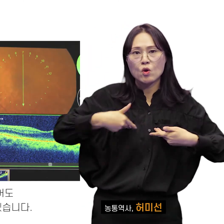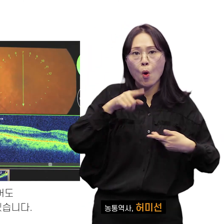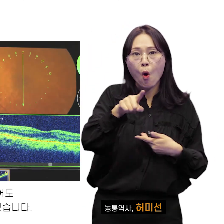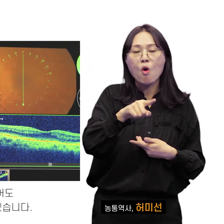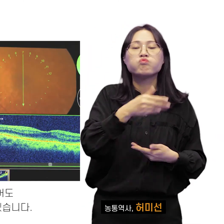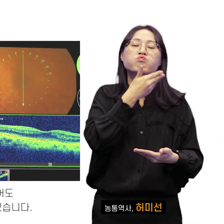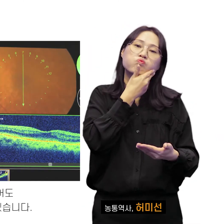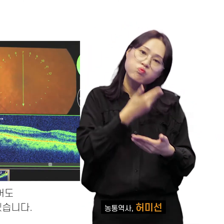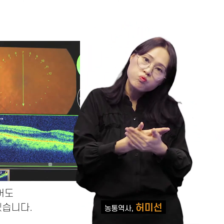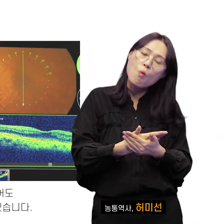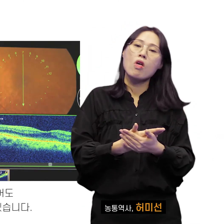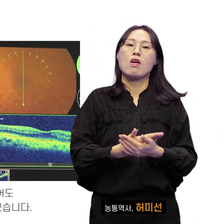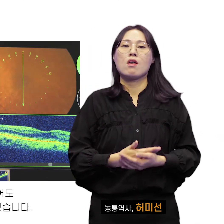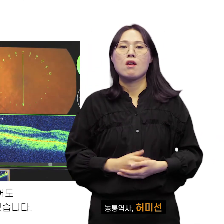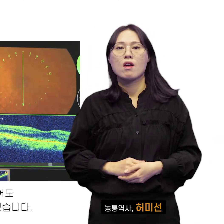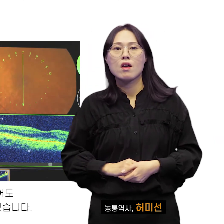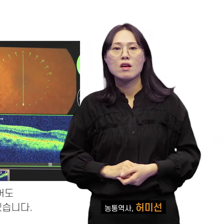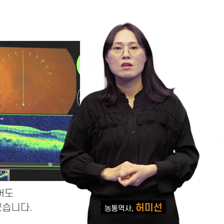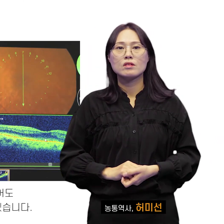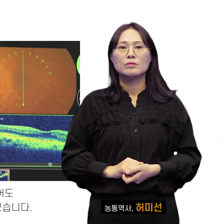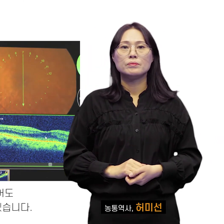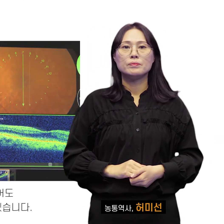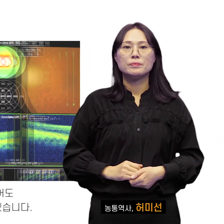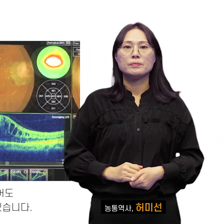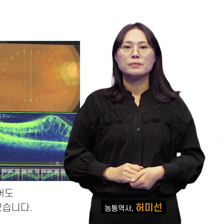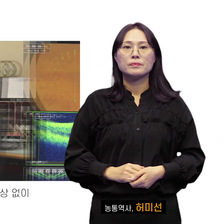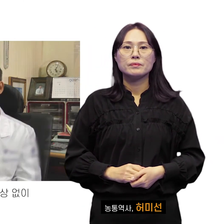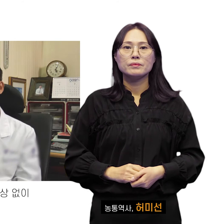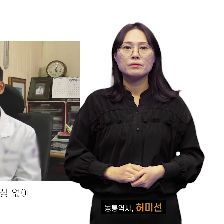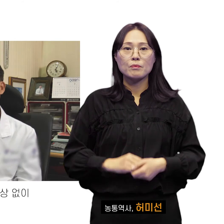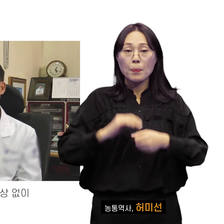검진을 받는 것이 좋겠습니다.